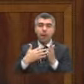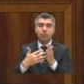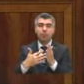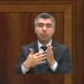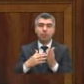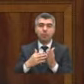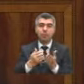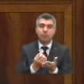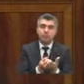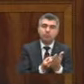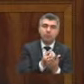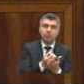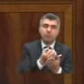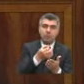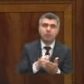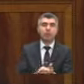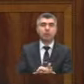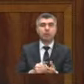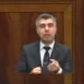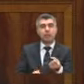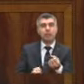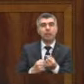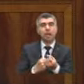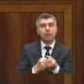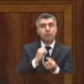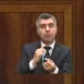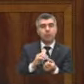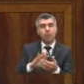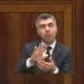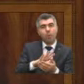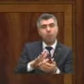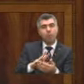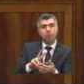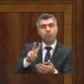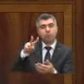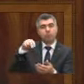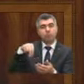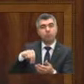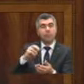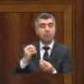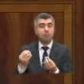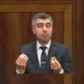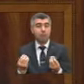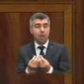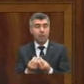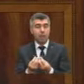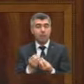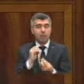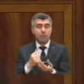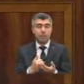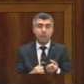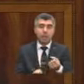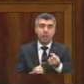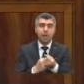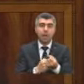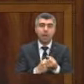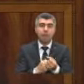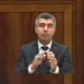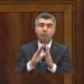الدامجة بدعم من منظمة اليونيسف، تشمل من بين مكوناتها الإطار